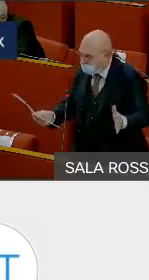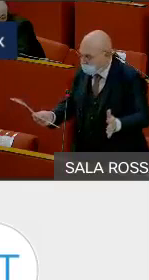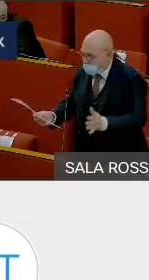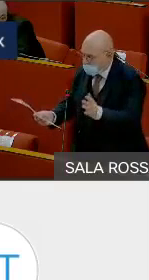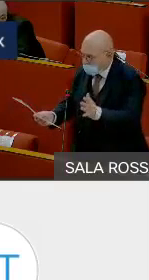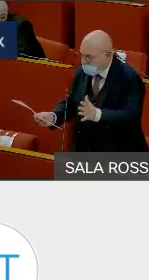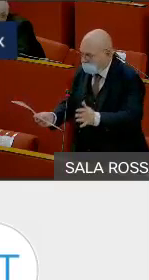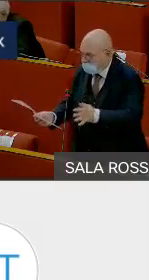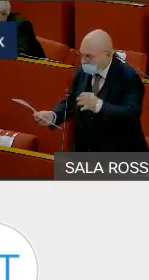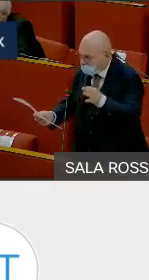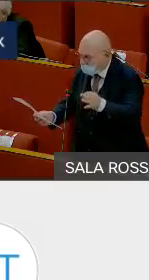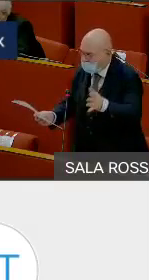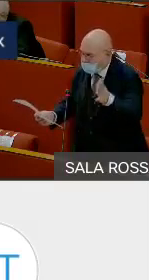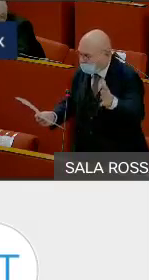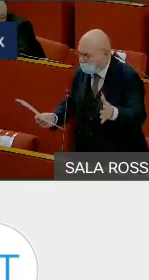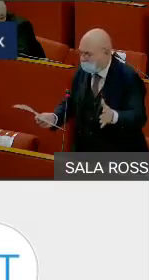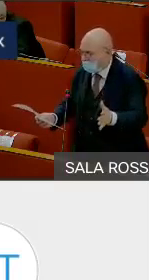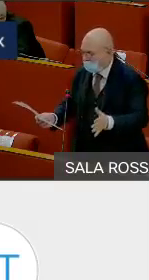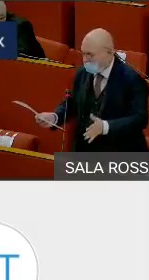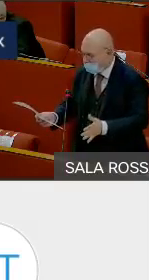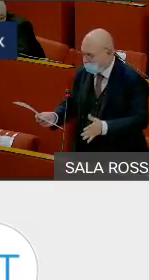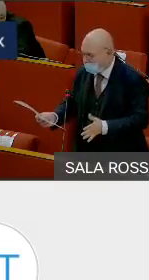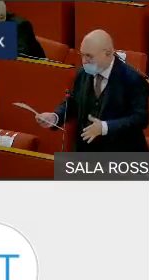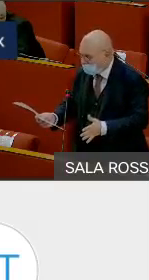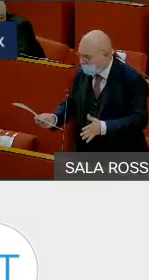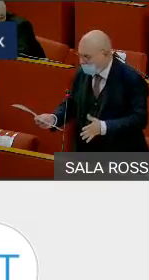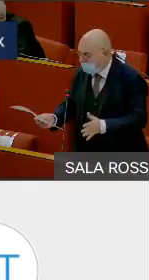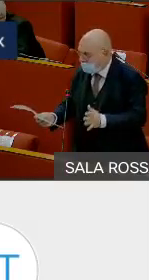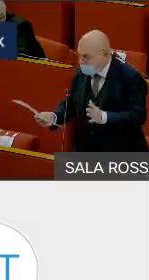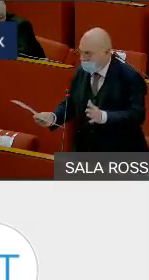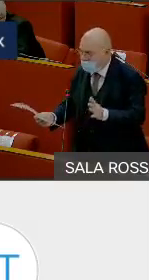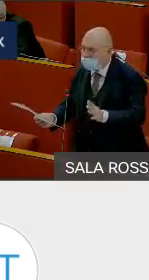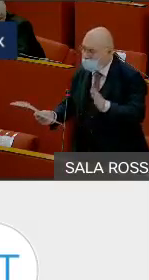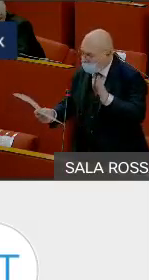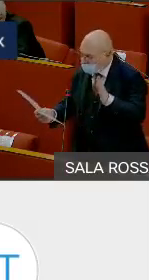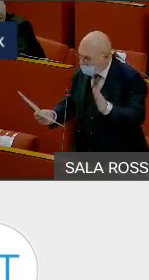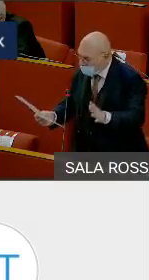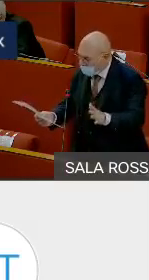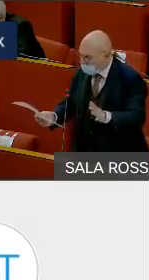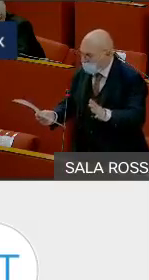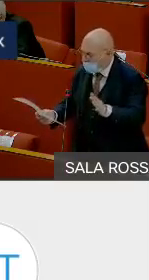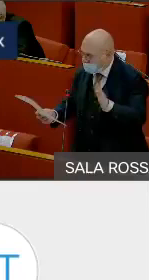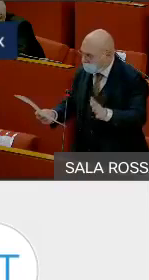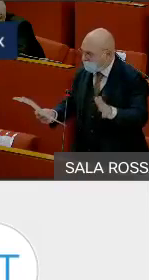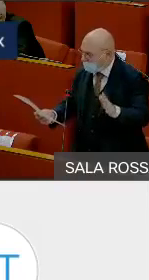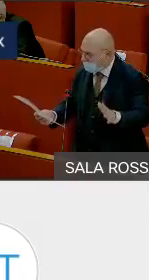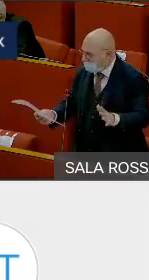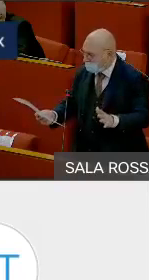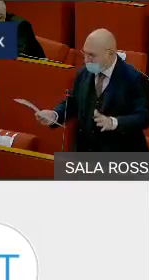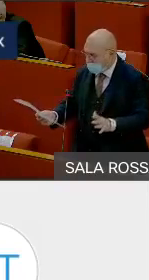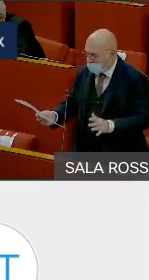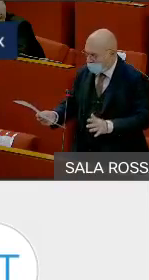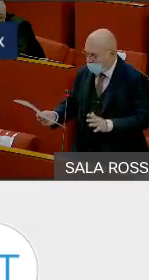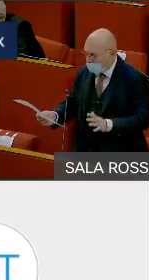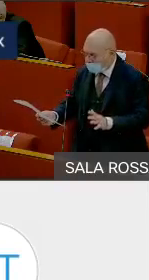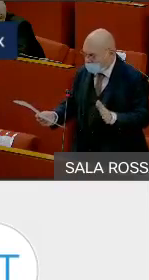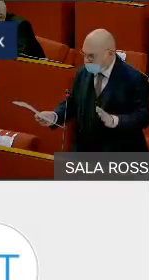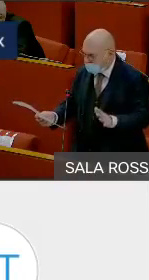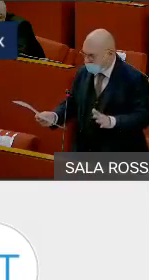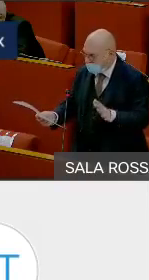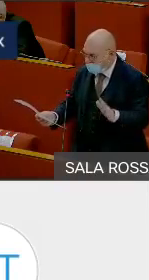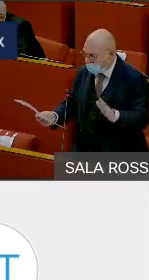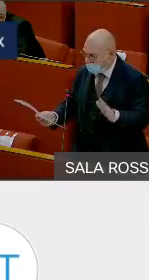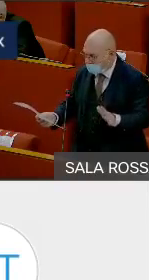specificare che la limitazione che era stata apposta dal puc era proprio tendente a limitare il consumo di suolo e più